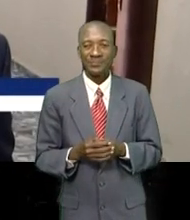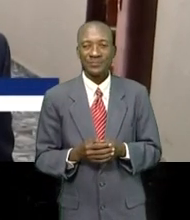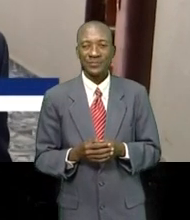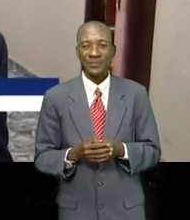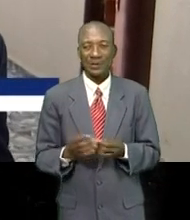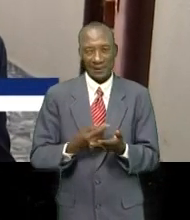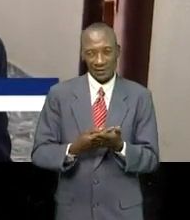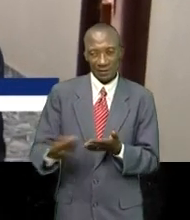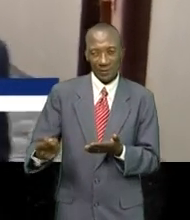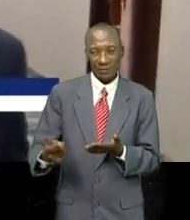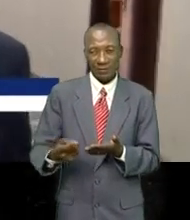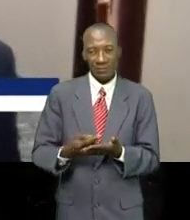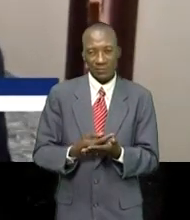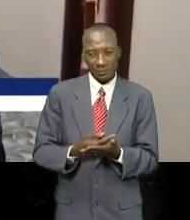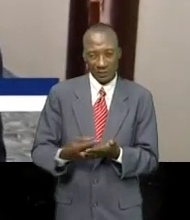il faudrait que